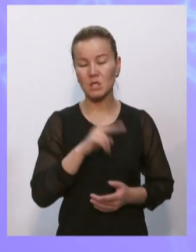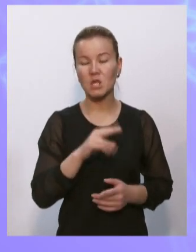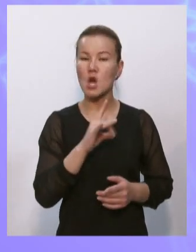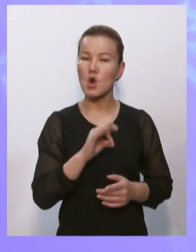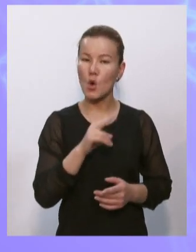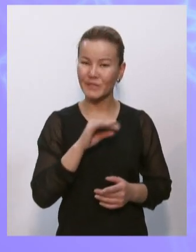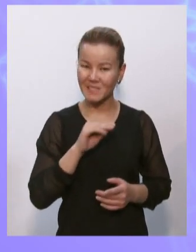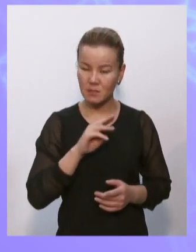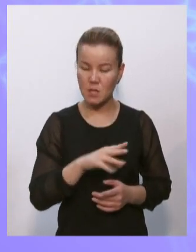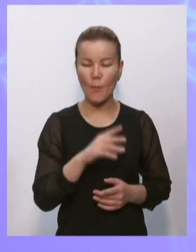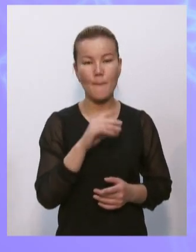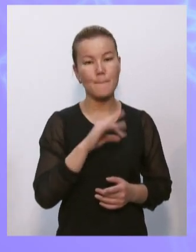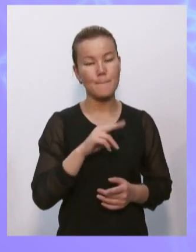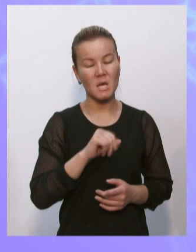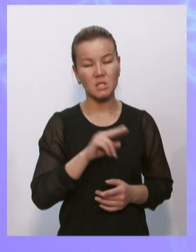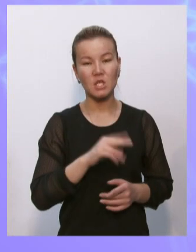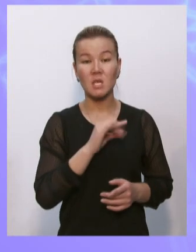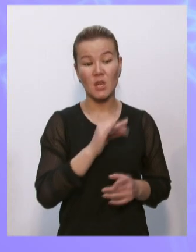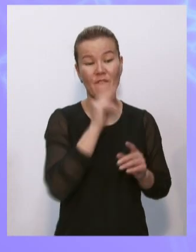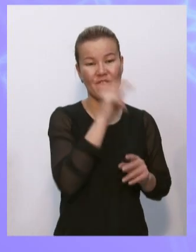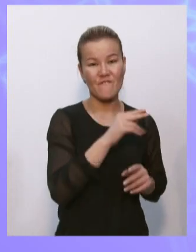родительном падеже или винительном падеже.